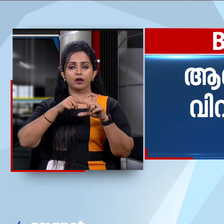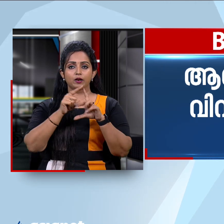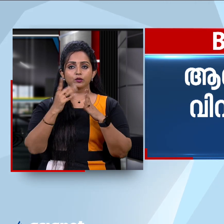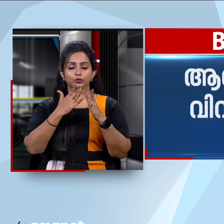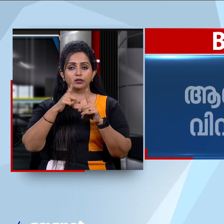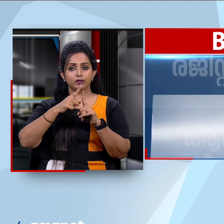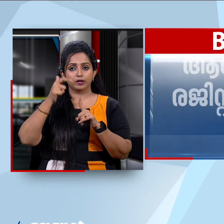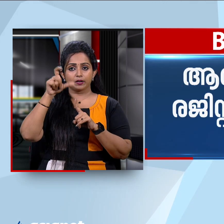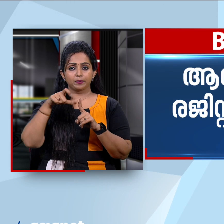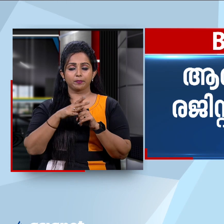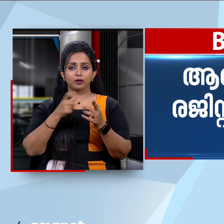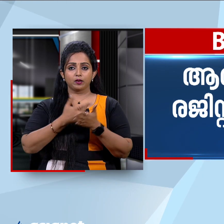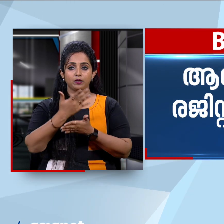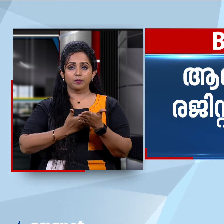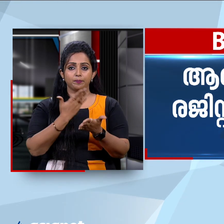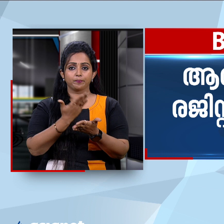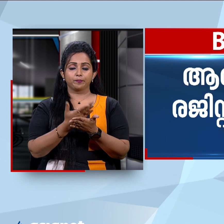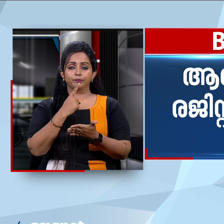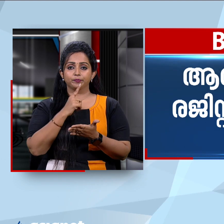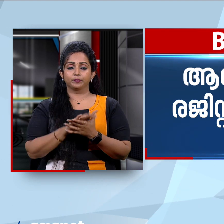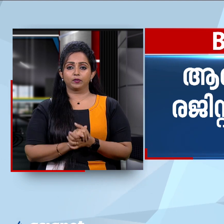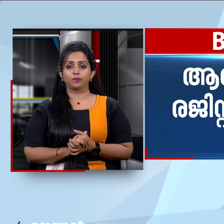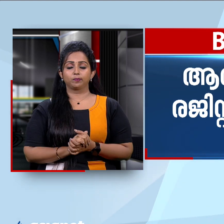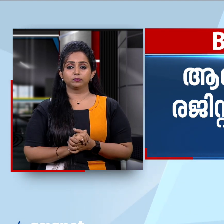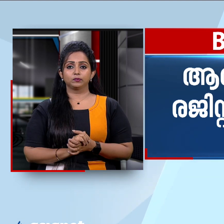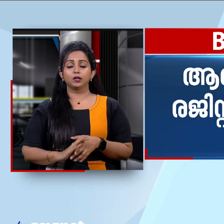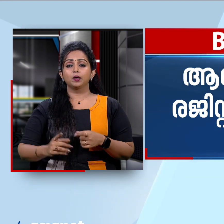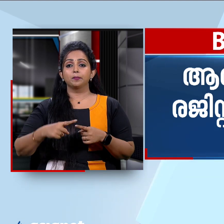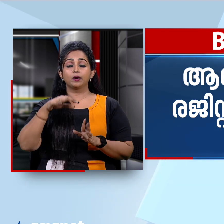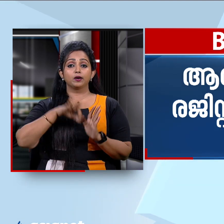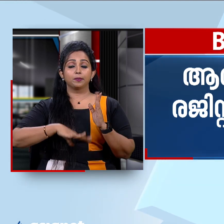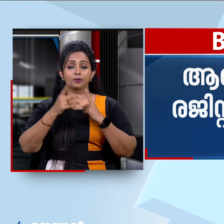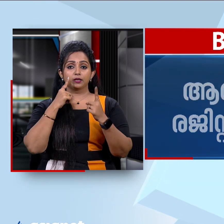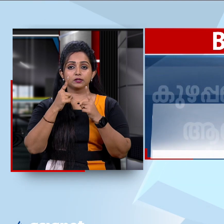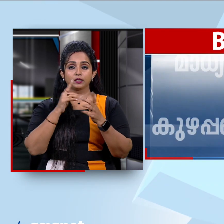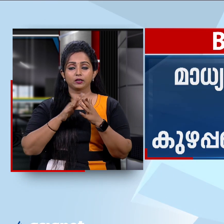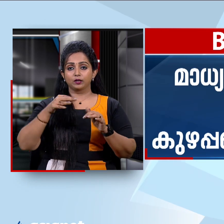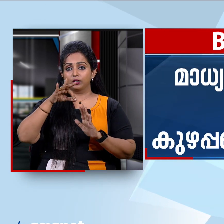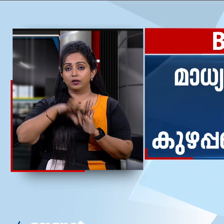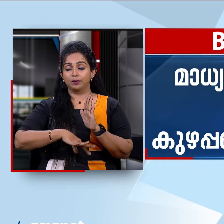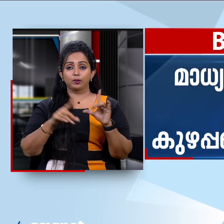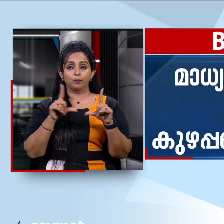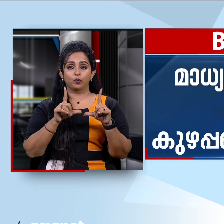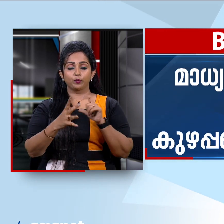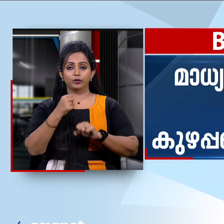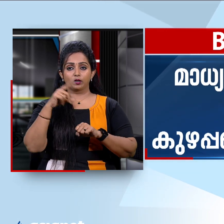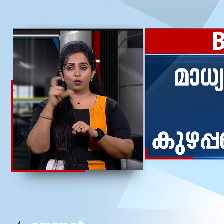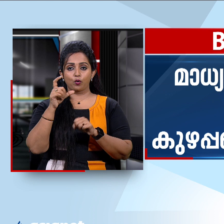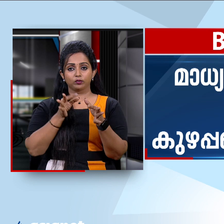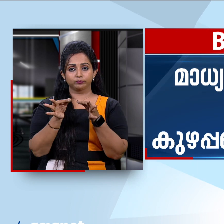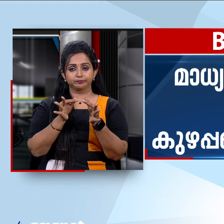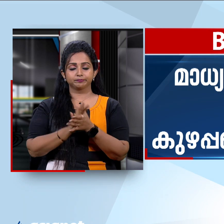ഡയറക്ടർക്ക് റിപ്പോർട്ടും നൽകുമെന്ന് അറിയിച്ചിട്ടുണ്ട്. എന്തായാലും വിശദമായ ഒരു ആഭ്യന്തര അന്വേഷണത്തിൽ കൂടുതൽ വ്യക്തത വരുമെന്നാണ് കോളേജ് വിശദീകരിക്കുന്നത്.